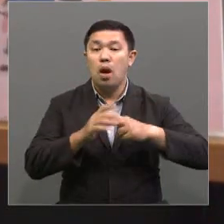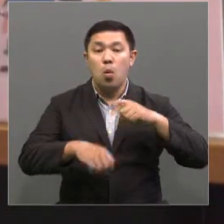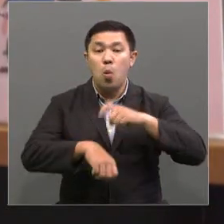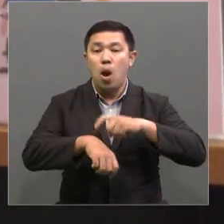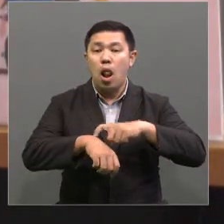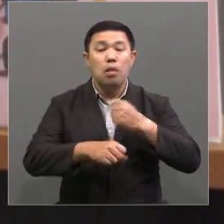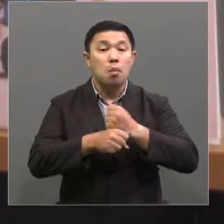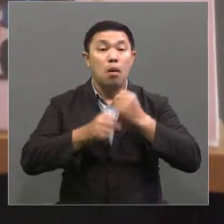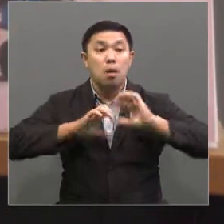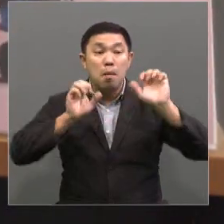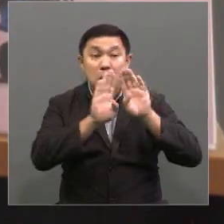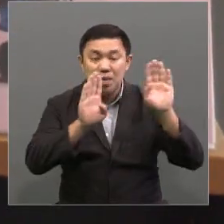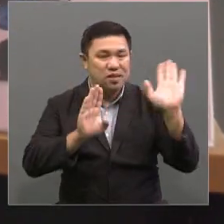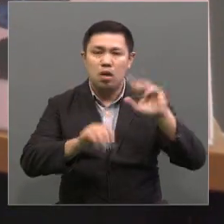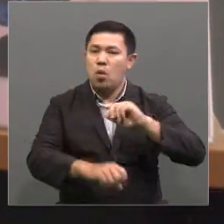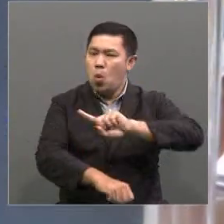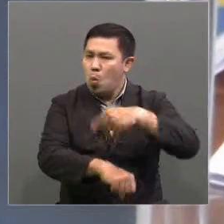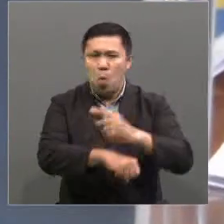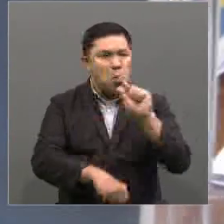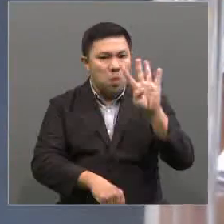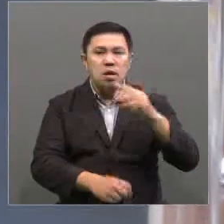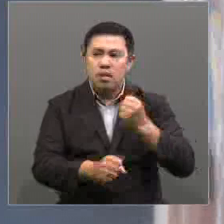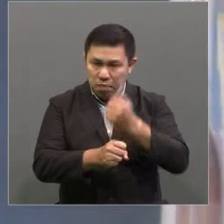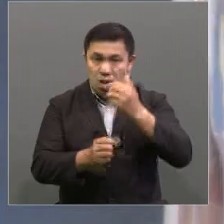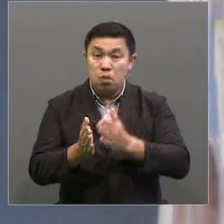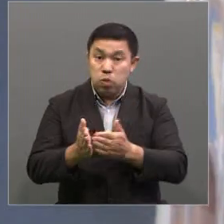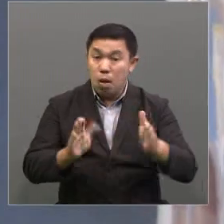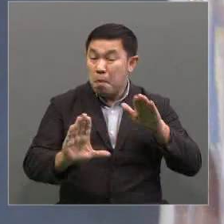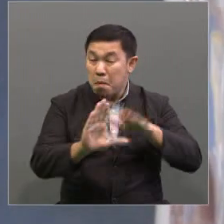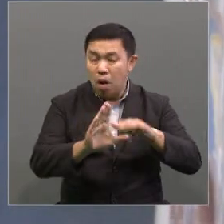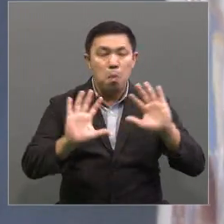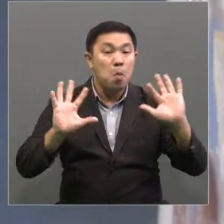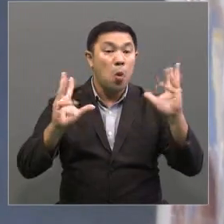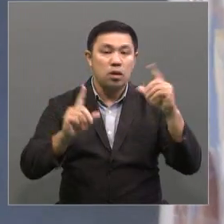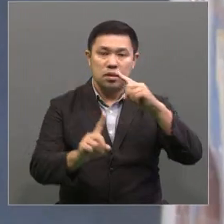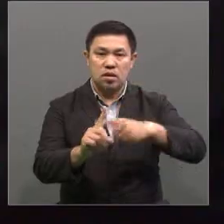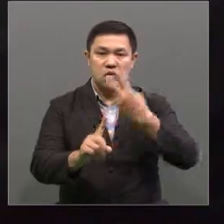ได้ตลอด24ชั่วโมงเลยนะครับหมดเขตลงทะเบียน29กุมภาพันธ์ปีหน้าครับ